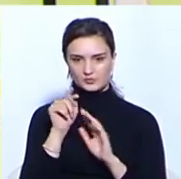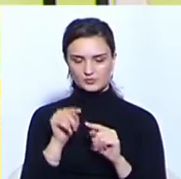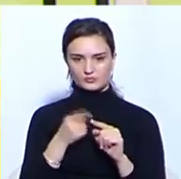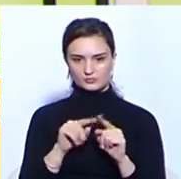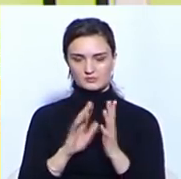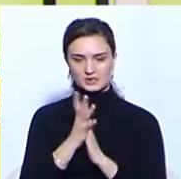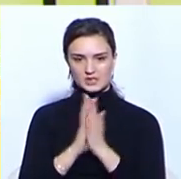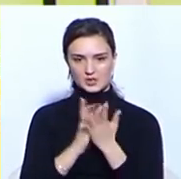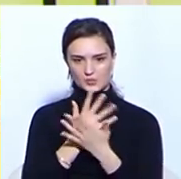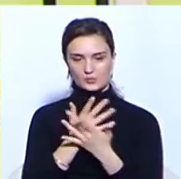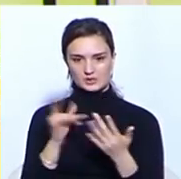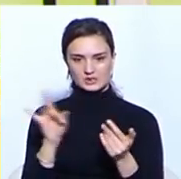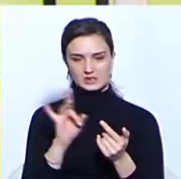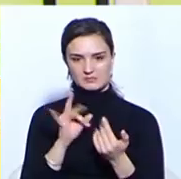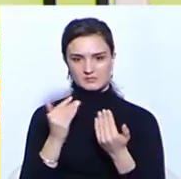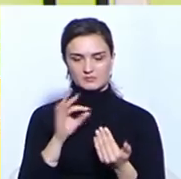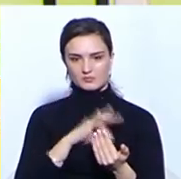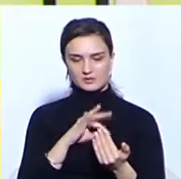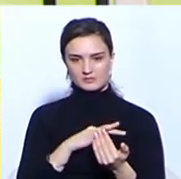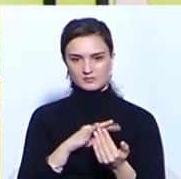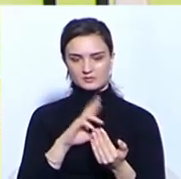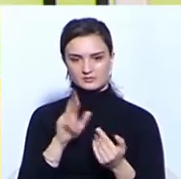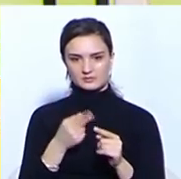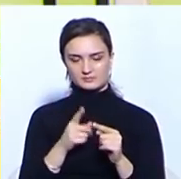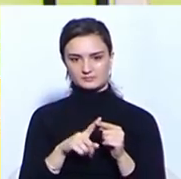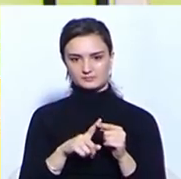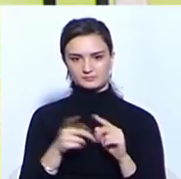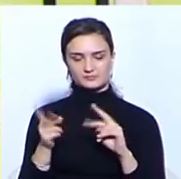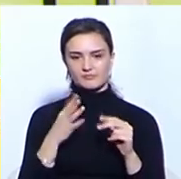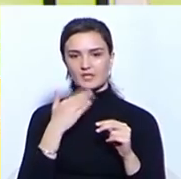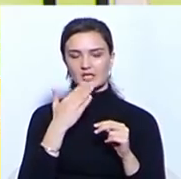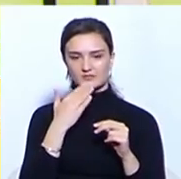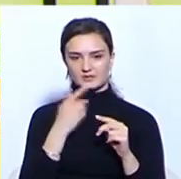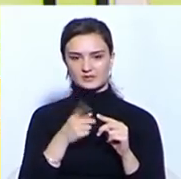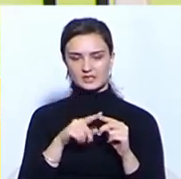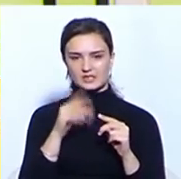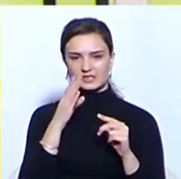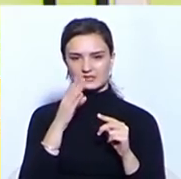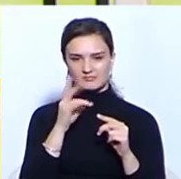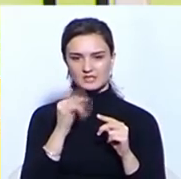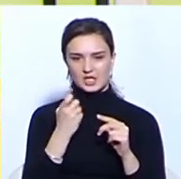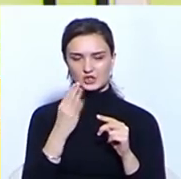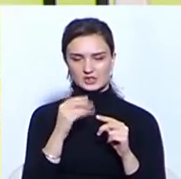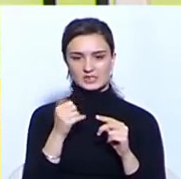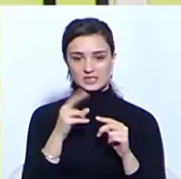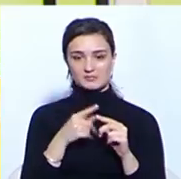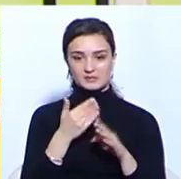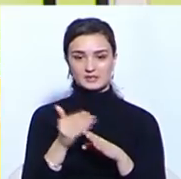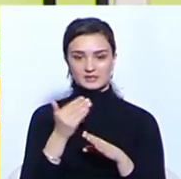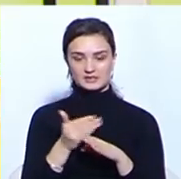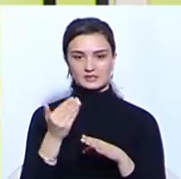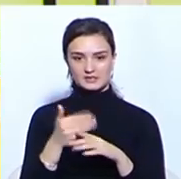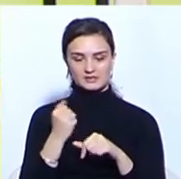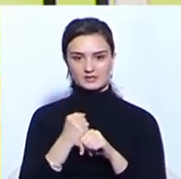შორის მცენარეული წარმოშობის ცხიმების მოხმარება. გადავდივართ ადვილად შეთვისებად ნახშირწყლებზე და მოკლედ მე ნელ-ნელა დავხატავ